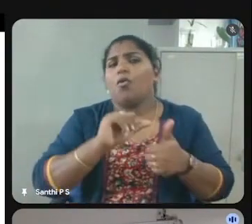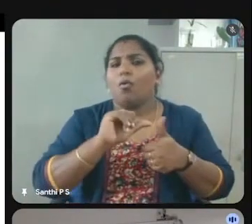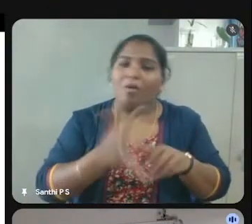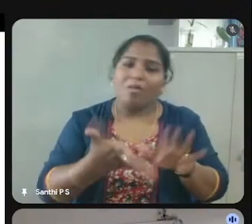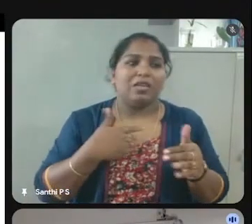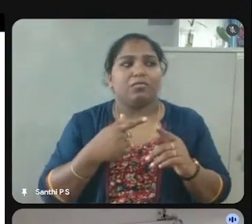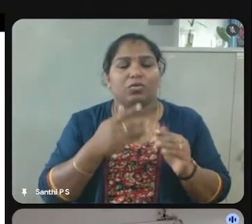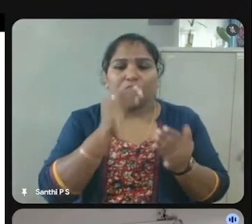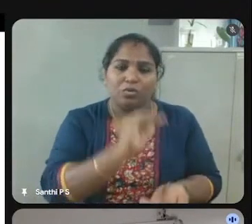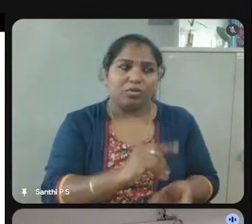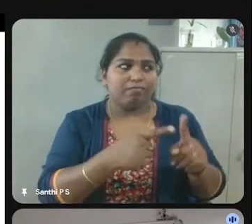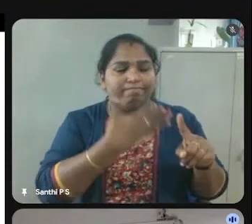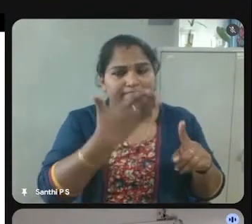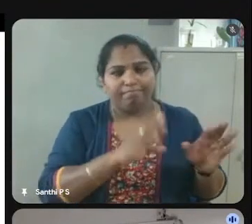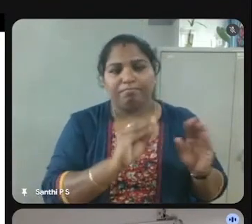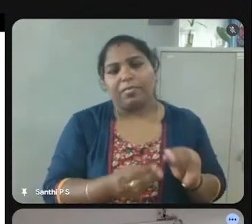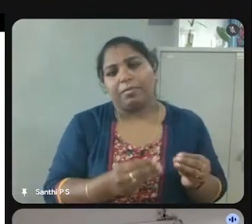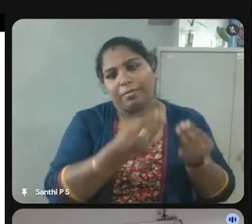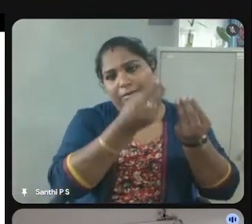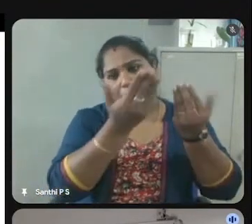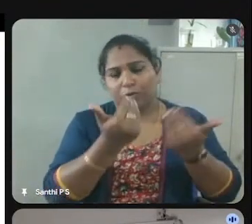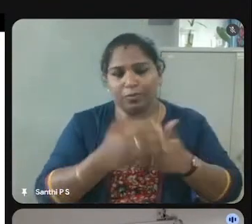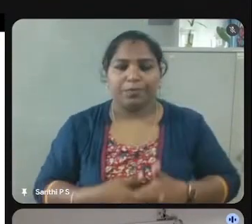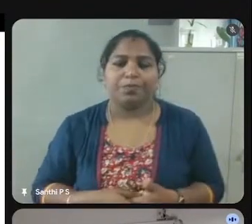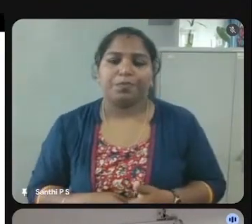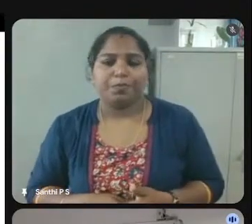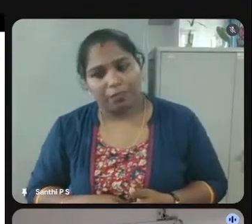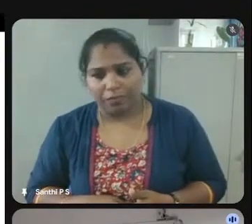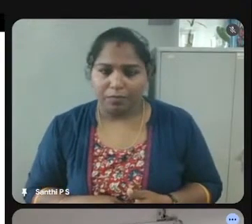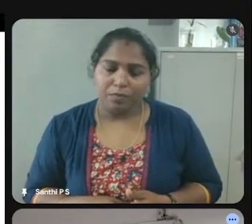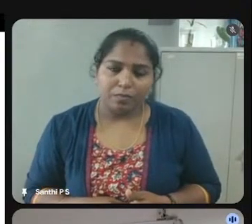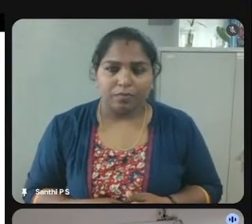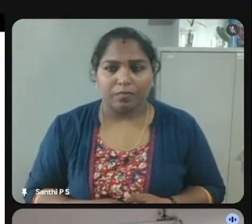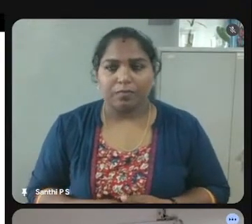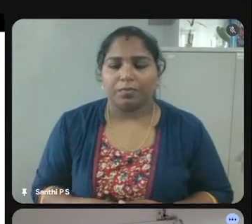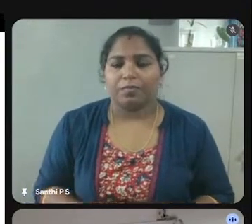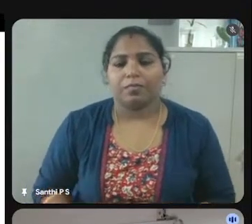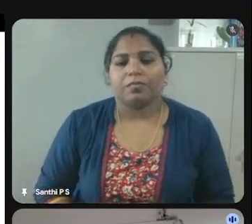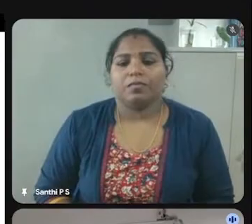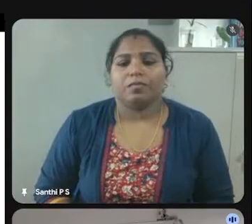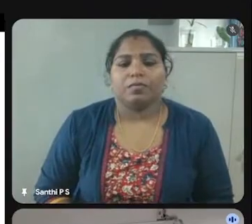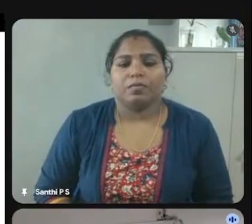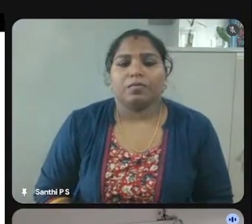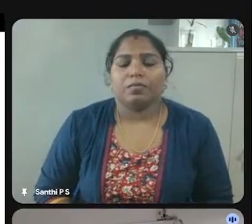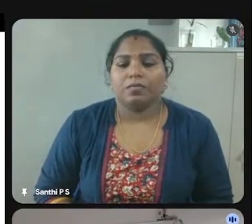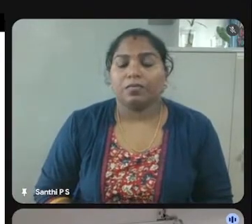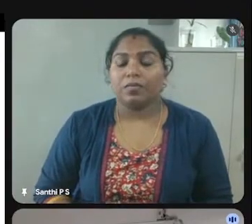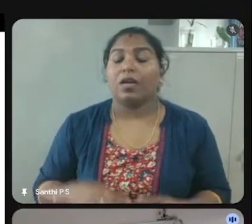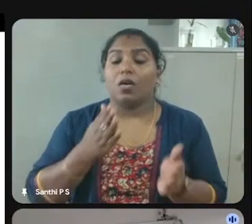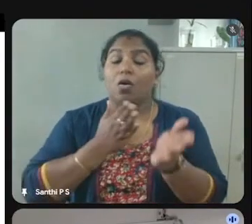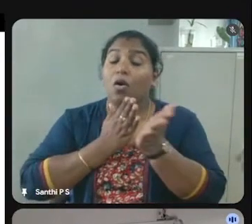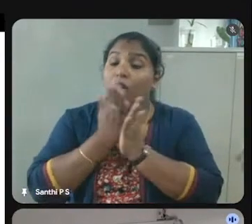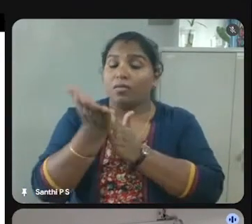തെറപ്പിക്കകത്തും വളരെ ദൂരവ്യാപകമായ ഒരു വ്യത്യാസം നമുക്ക് കൊണ്ടുവരാനായിട്ട് സാധിക്കും. നമ്മൾ എപ്പോഴും സപ്പോർട്ട്